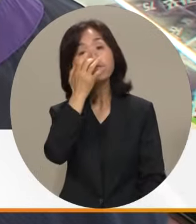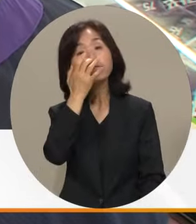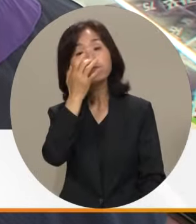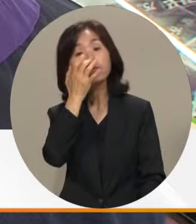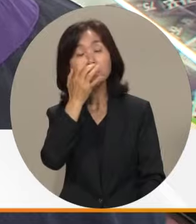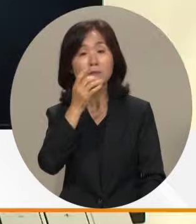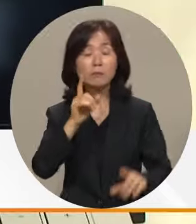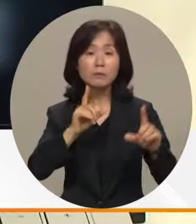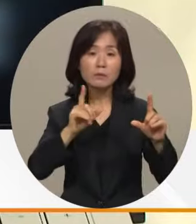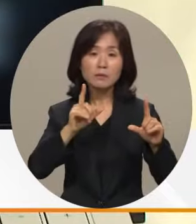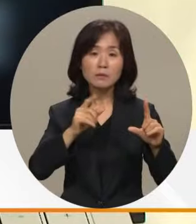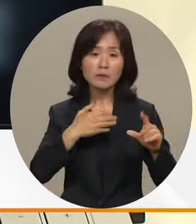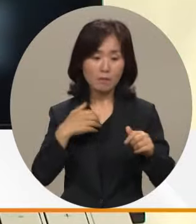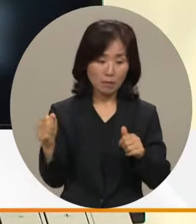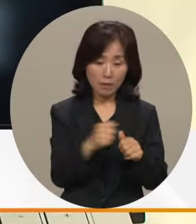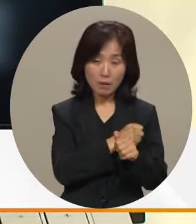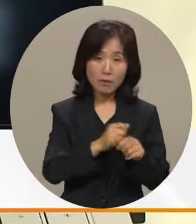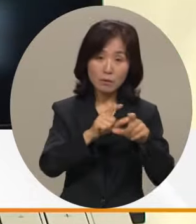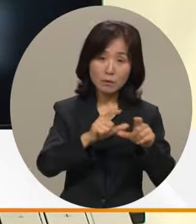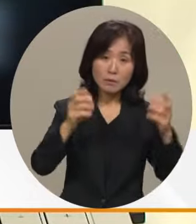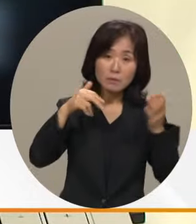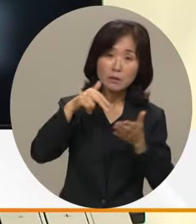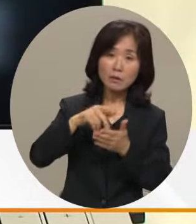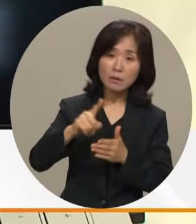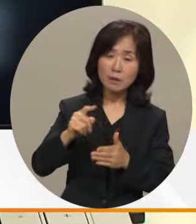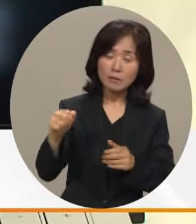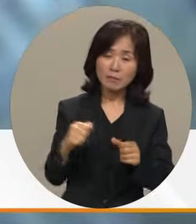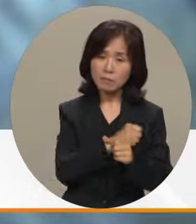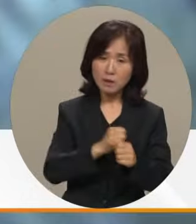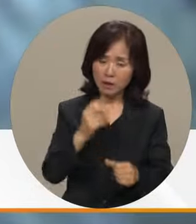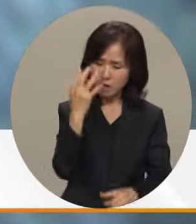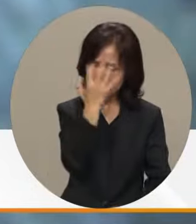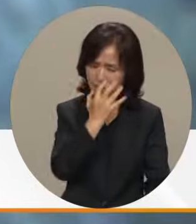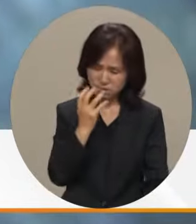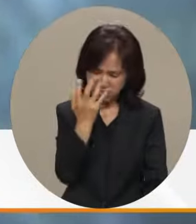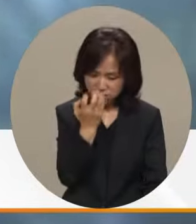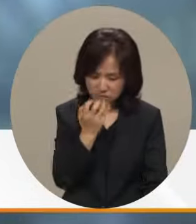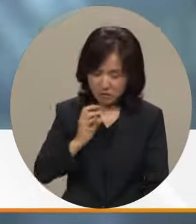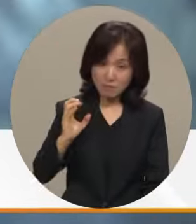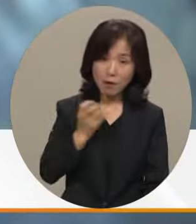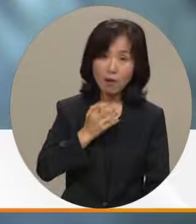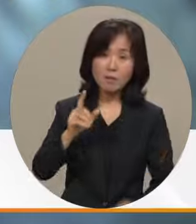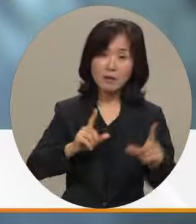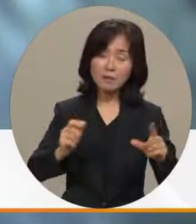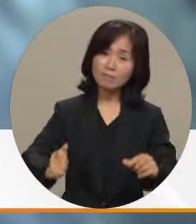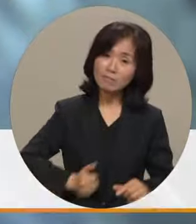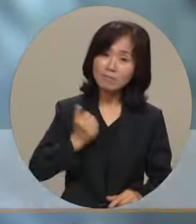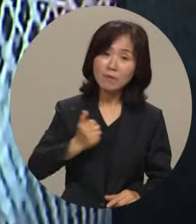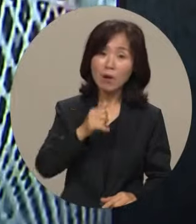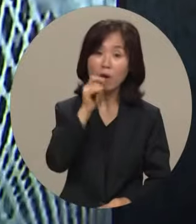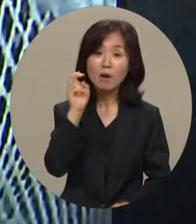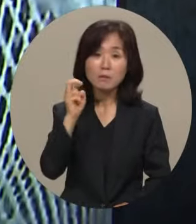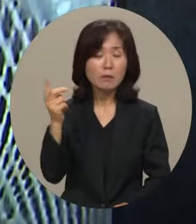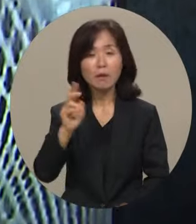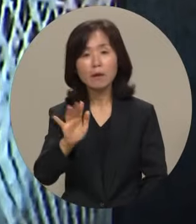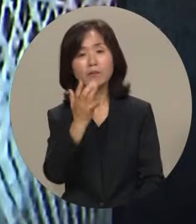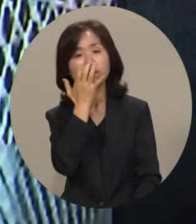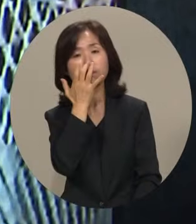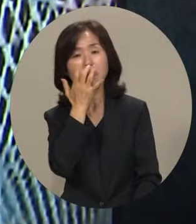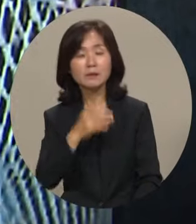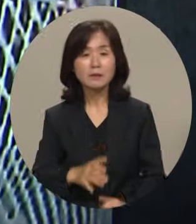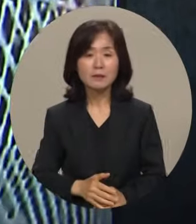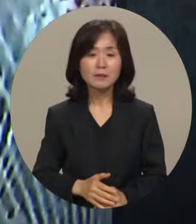하는 것 자체가 보통 아이 같으면 심하게 맞고 있으면 억울하고 이런 식으로 말하잖아요. 현석 씨